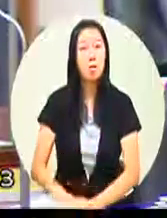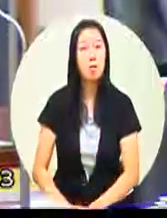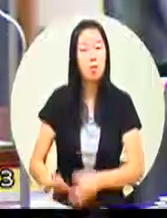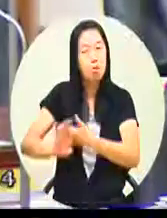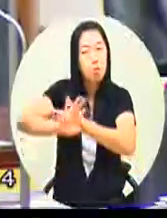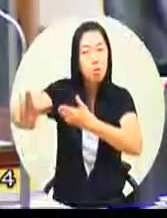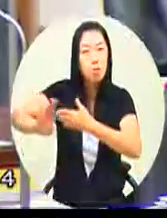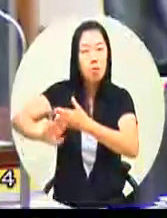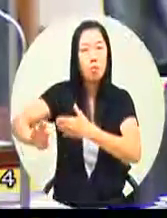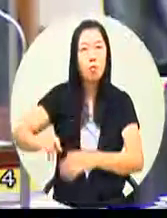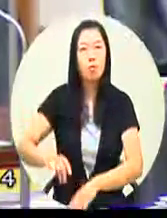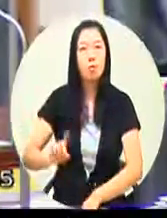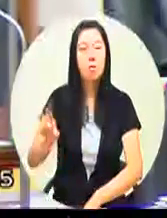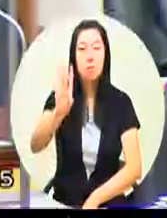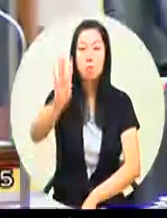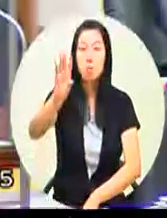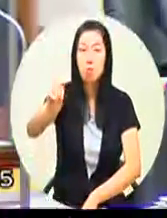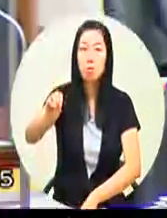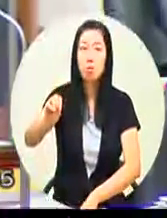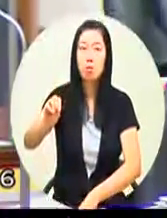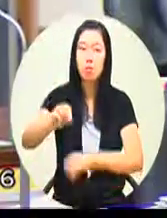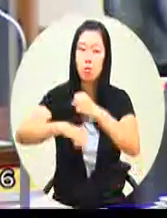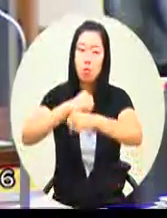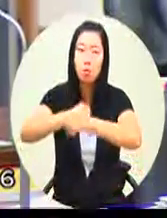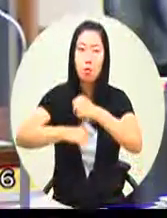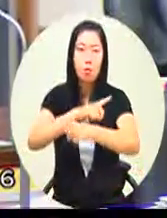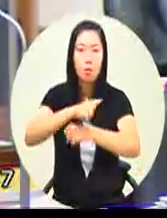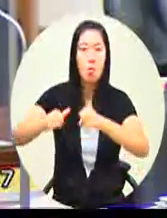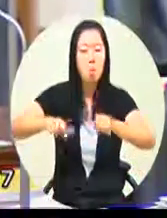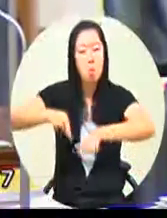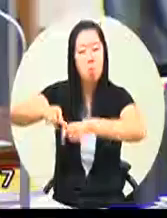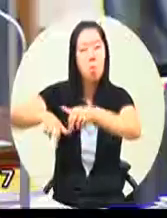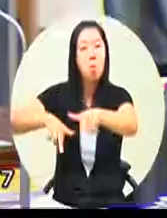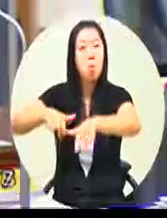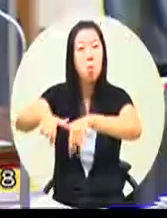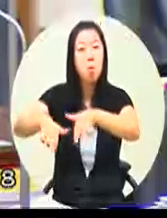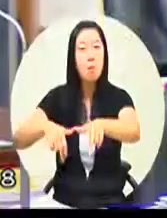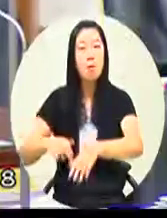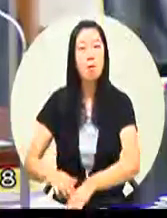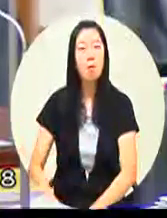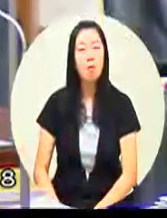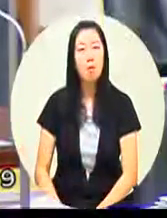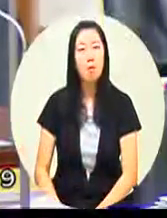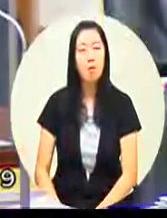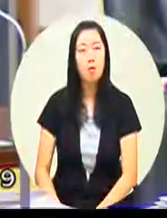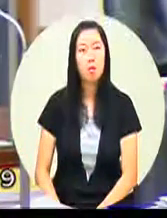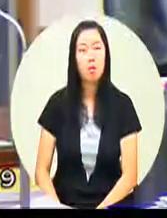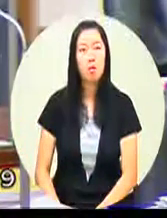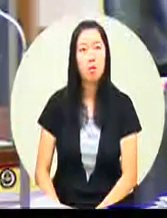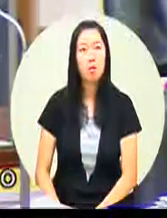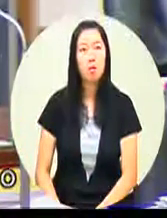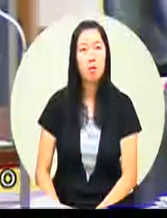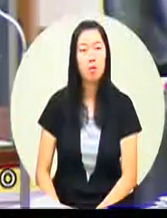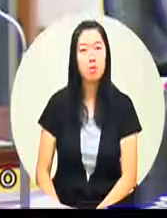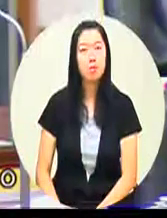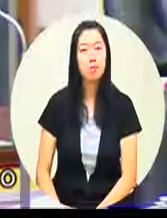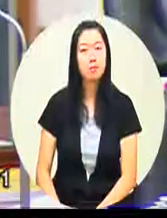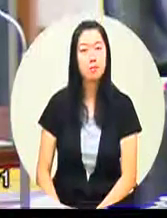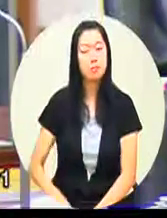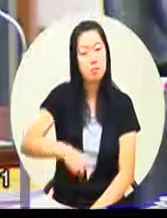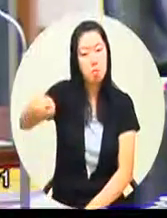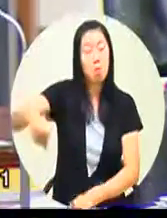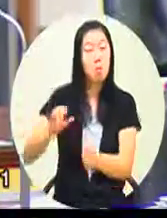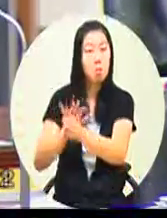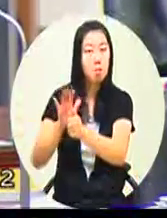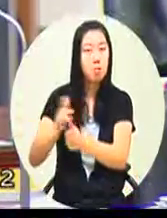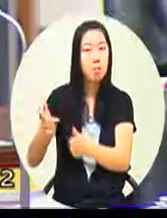这个40000多只的一个流浪犬猫，我们应该如何让这些犬猫都有